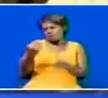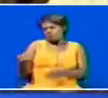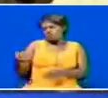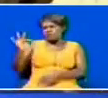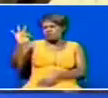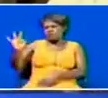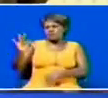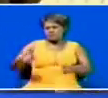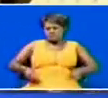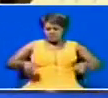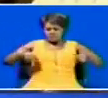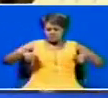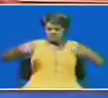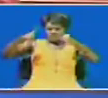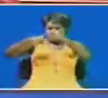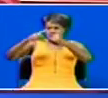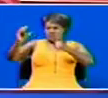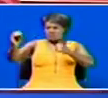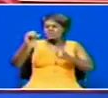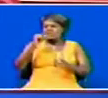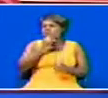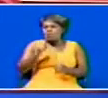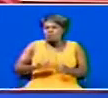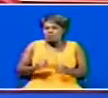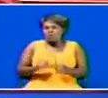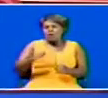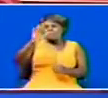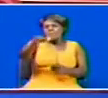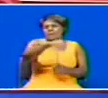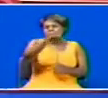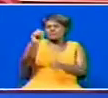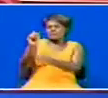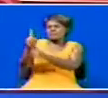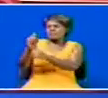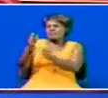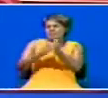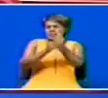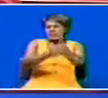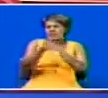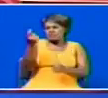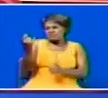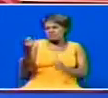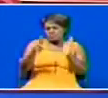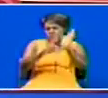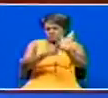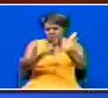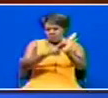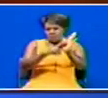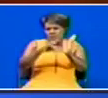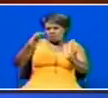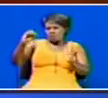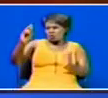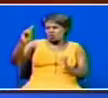na ameishi duniani kwa miaka 60. Katika bunge la 11 alikuwa kiongozi wa wachache akiwakilisha muungano wa